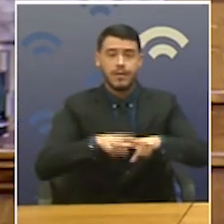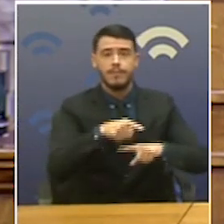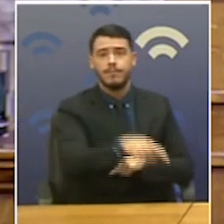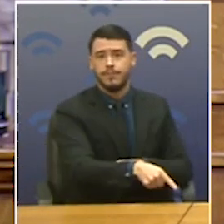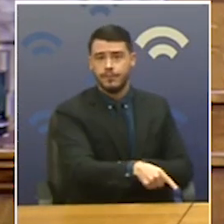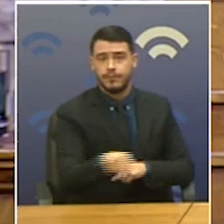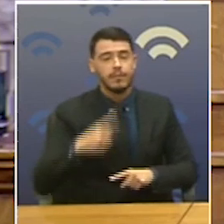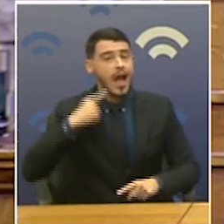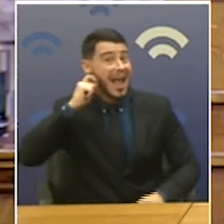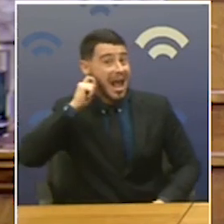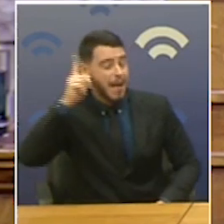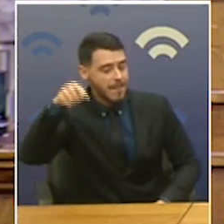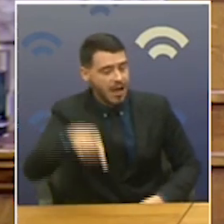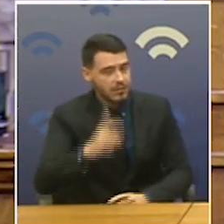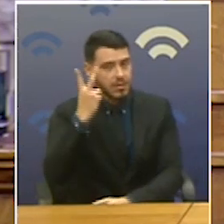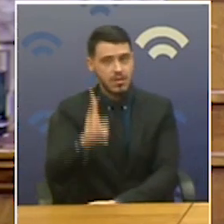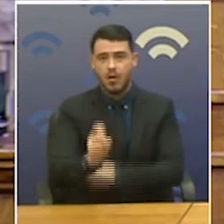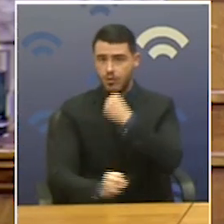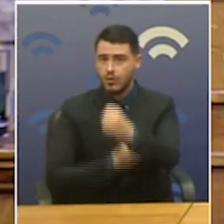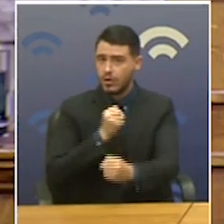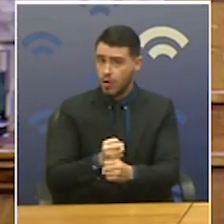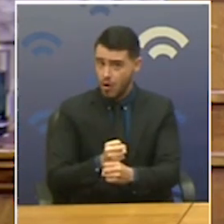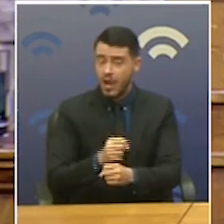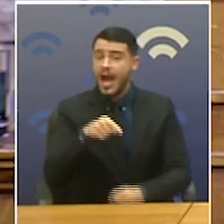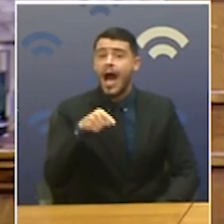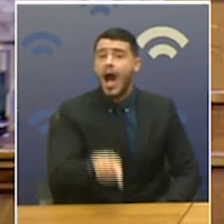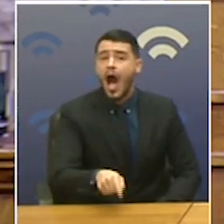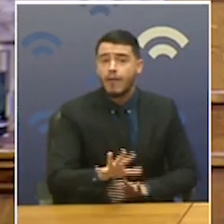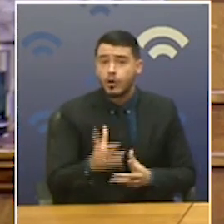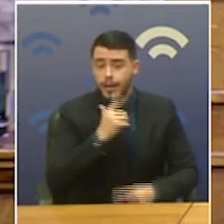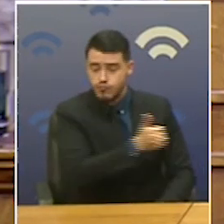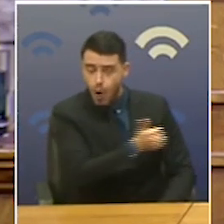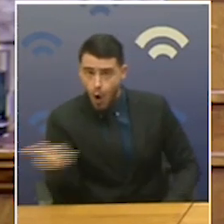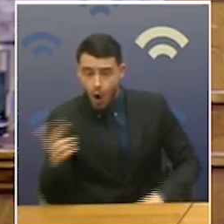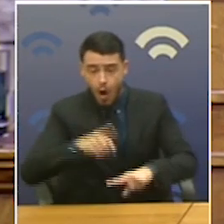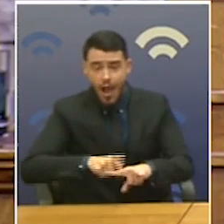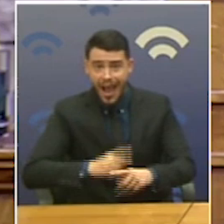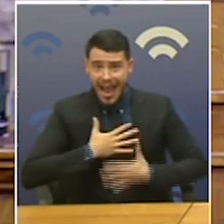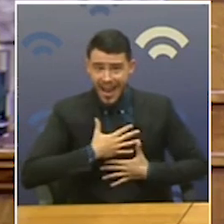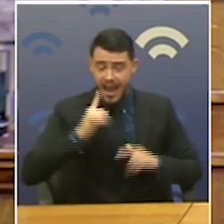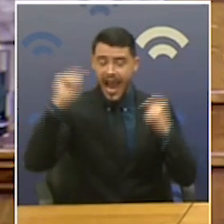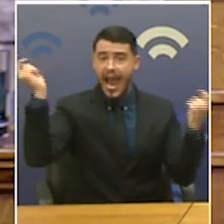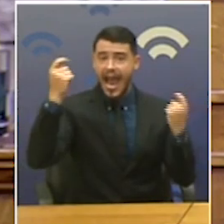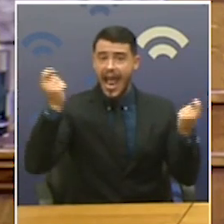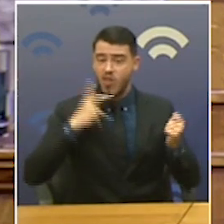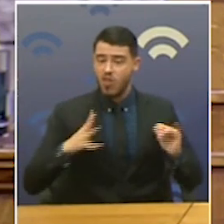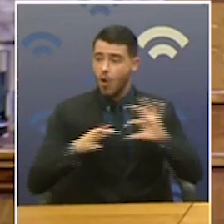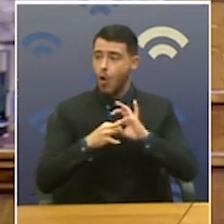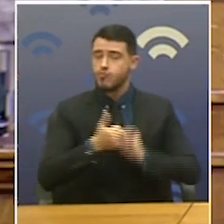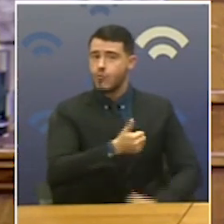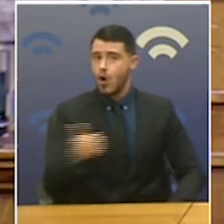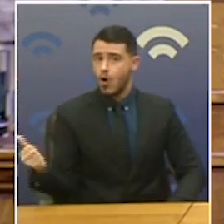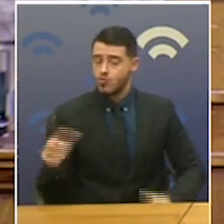κύριε πρέσβης, ανήκει και σε άλλους πολλούς πέραν του έθνους μας, στους